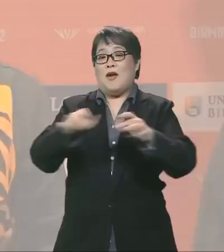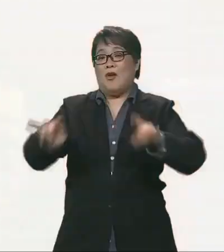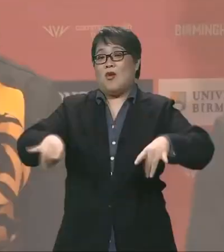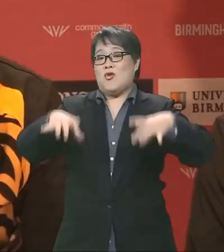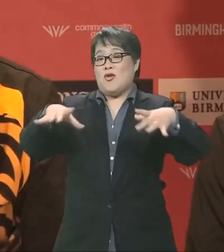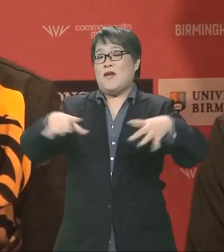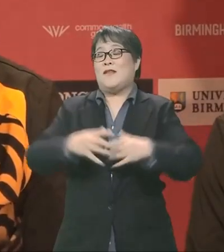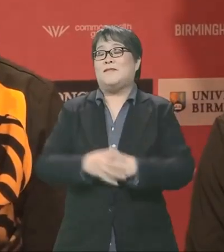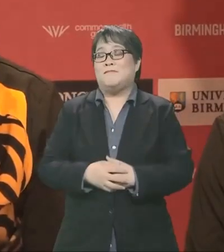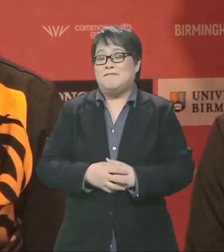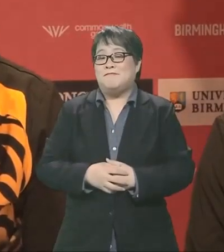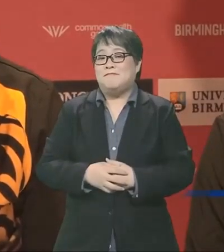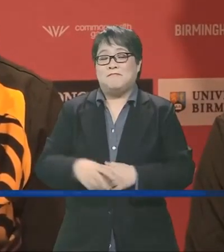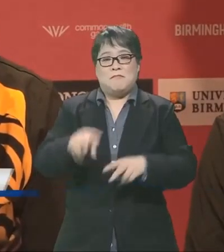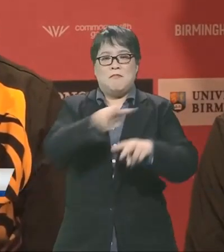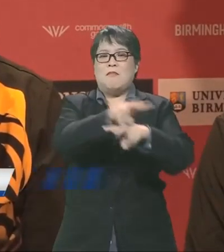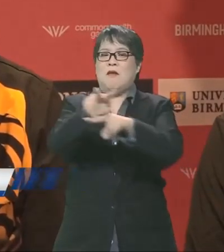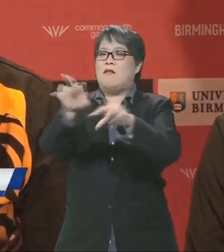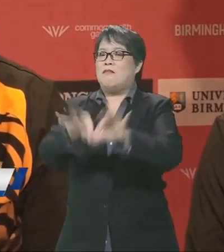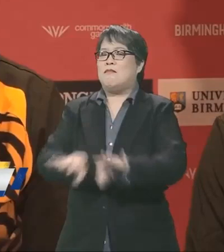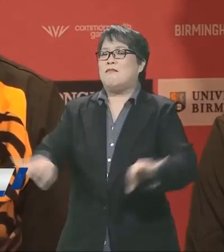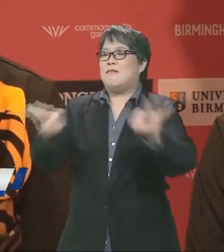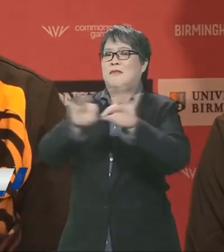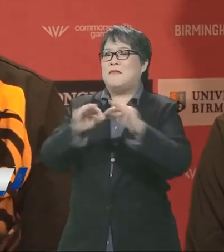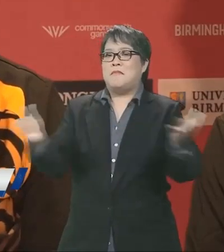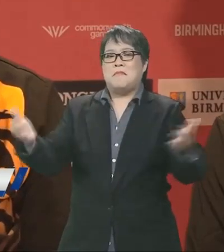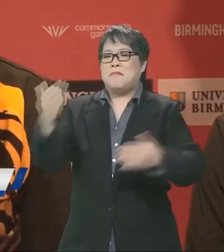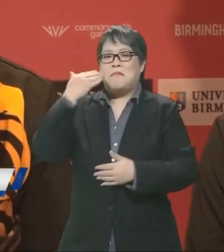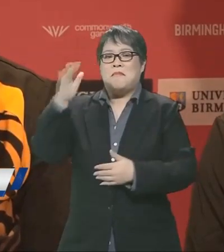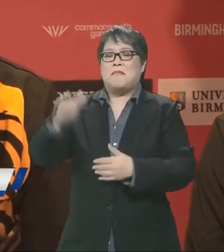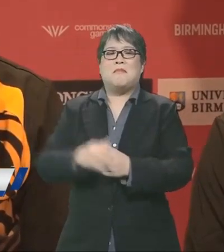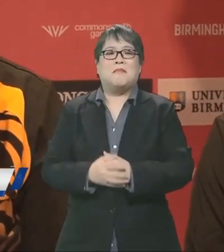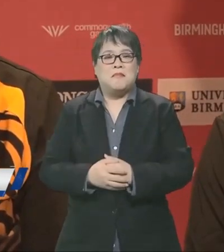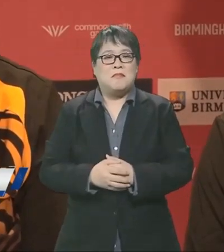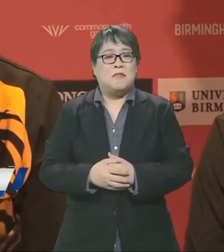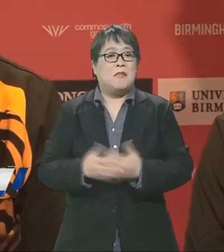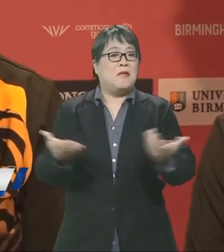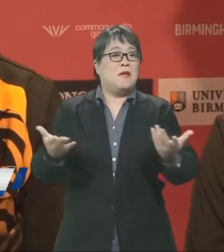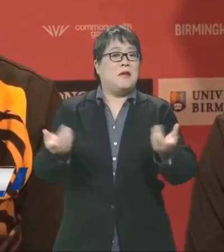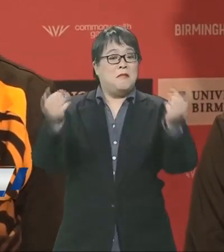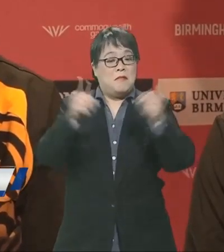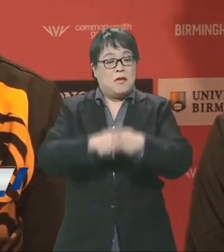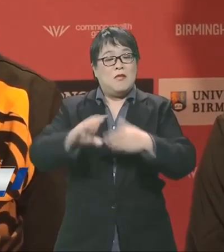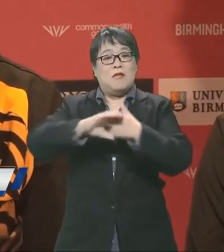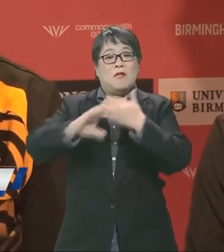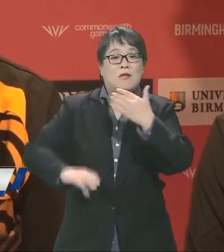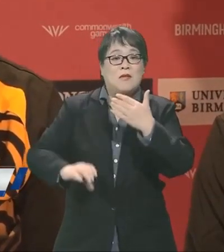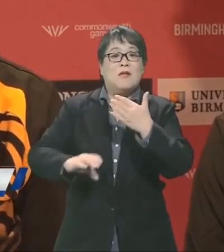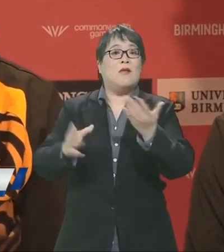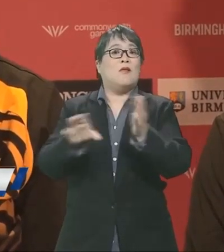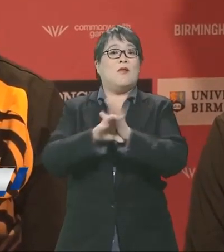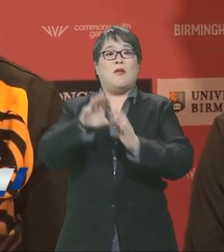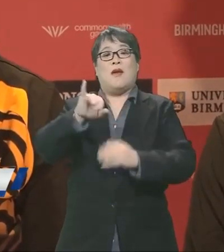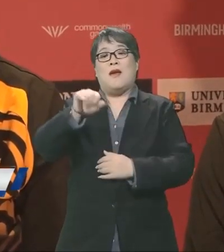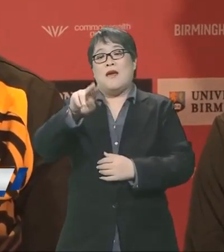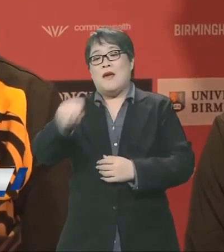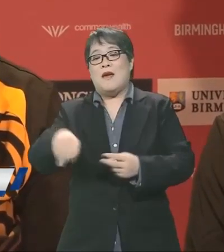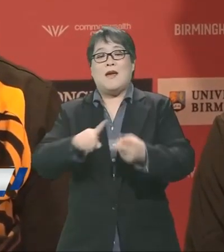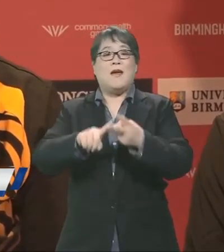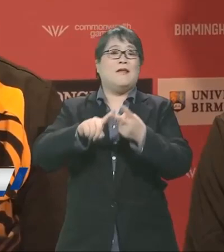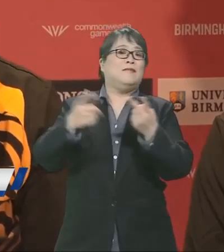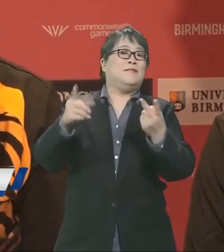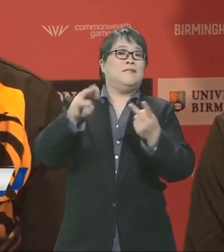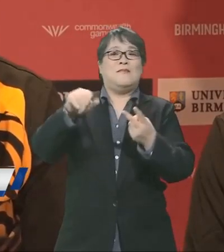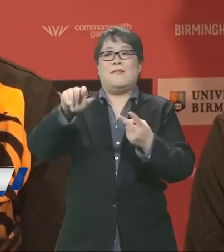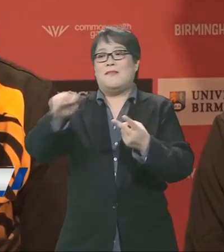nanti. Sebab pemantauan tu penting. Kita tak tahu tiba-tiba Nawraz datang sini dengan injury. Yang mana pihak ISM pun tak tahu, pihak MSM pun tak tahu. Jadi perkara